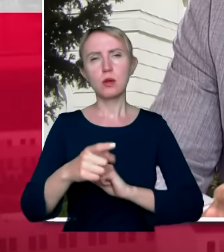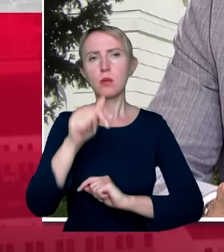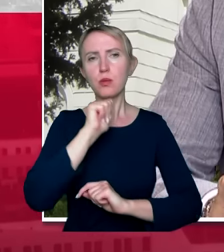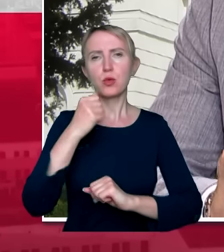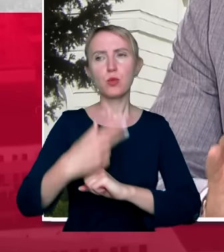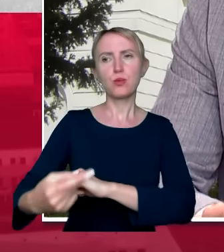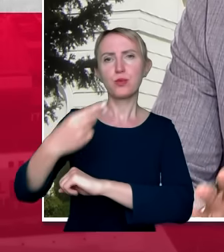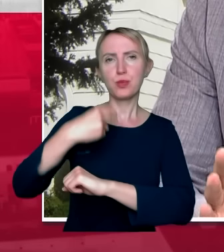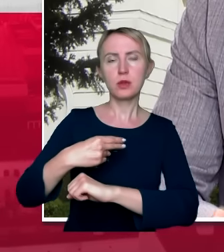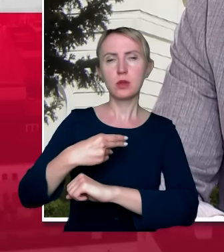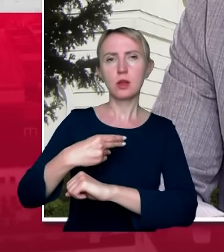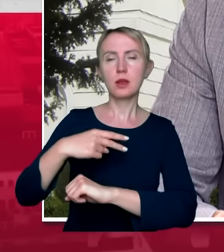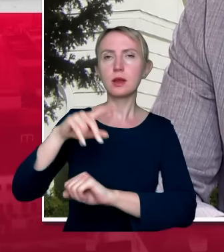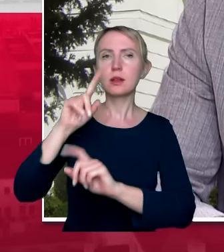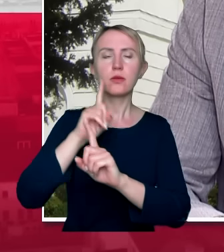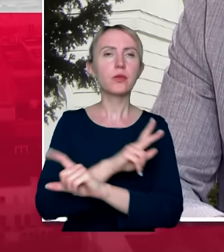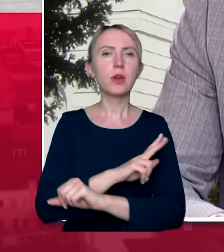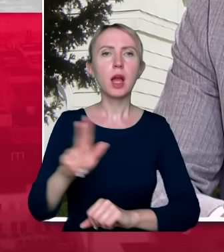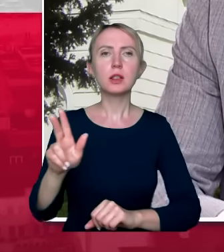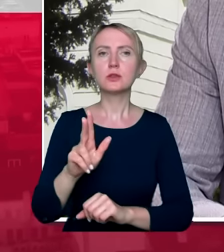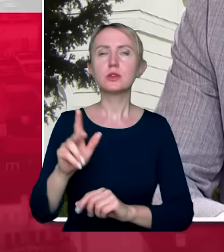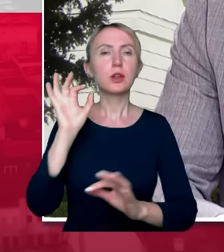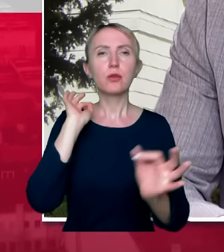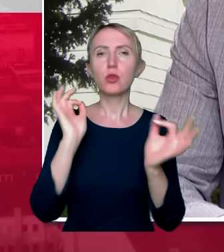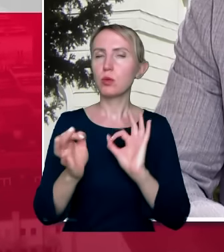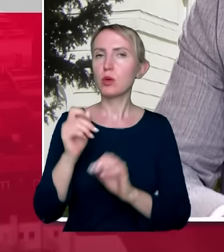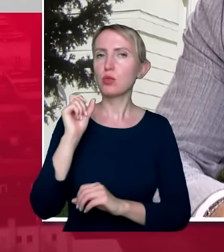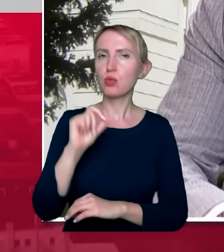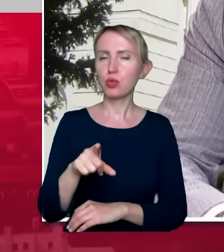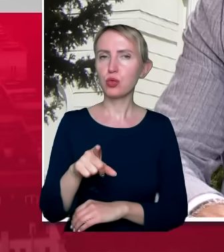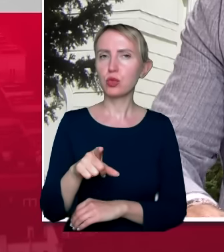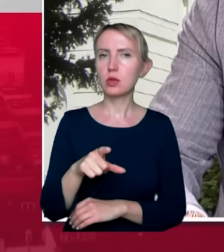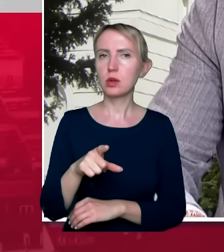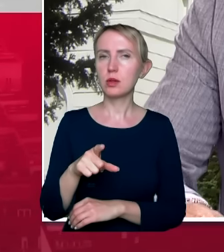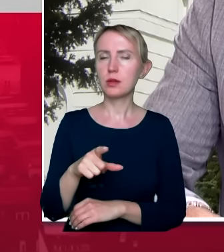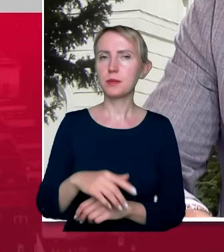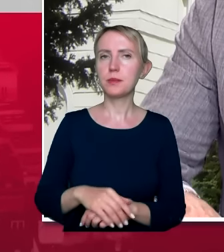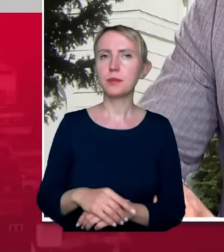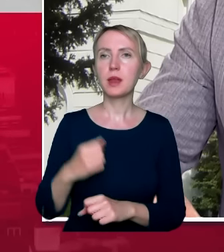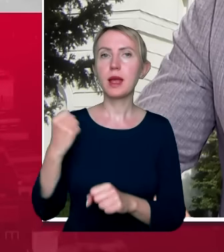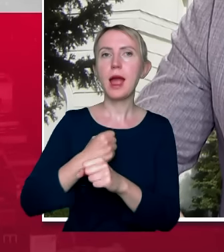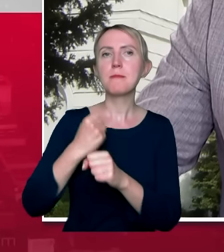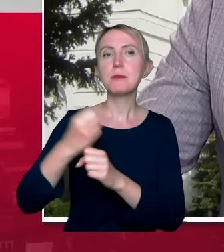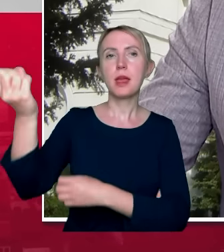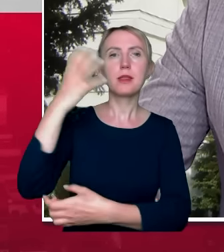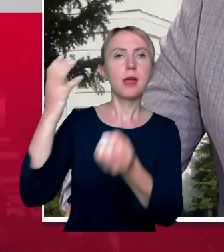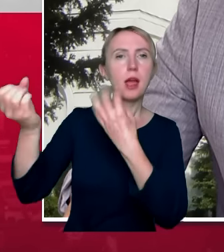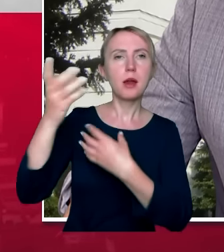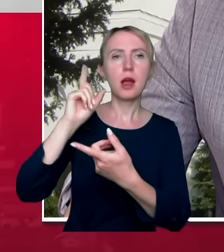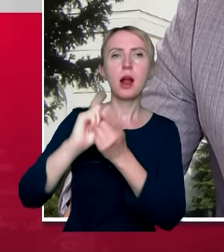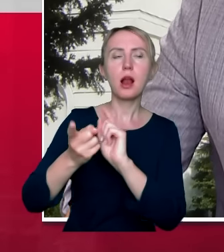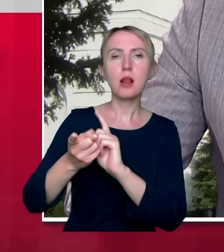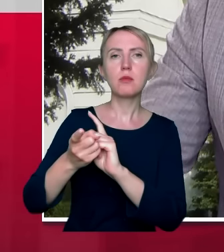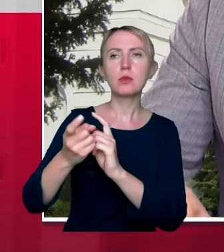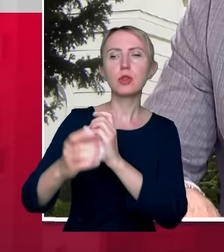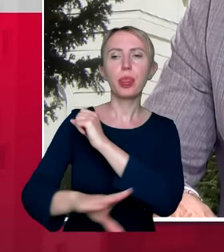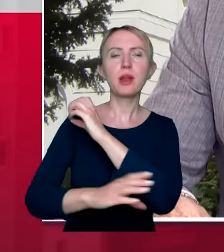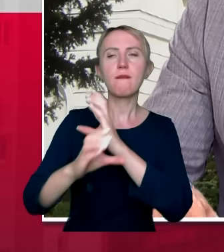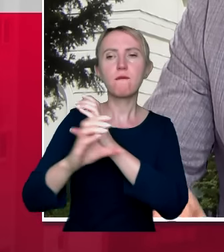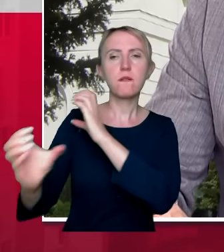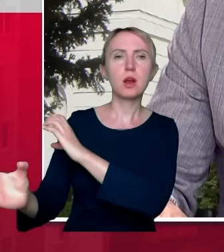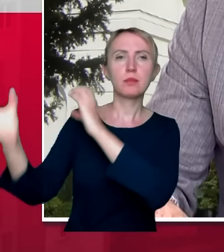przekroczenia i praktycznie w każdym komunikacie pojawia się rzucane kamieniami bądź rzucane konarami. Czyli agresja.